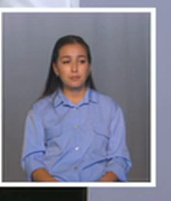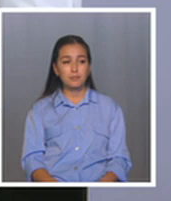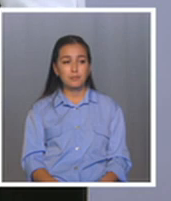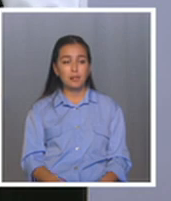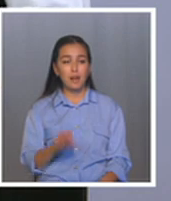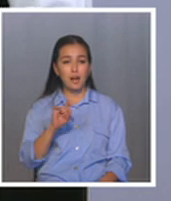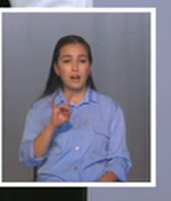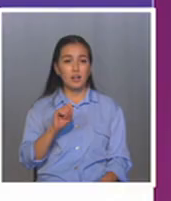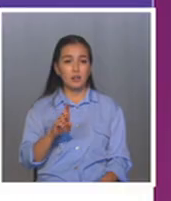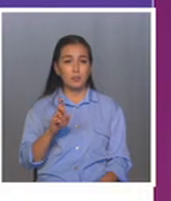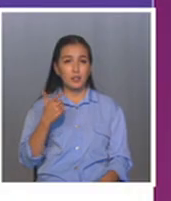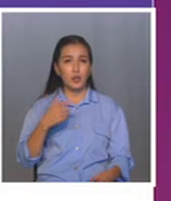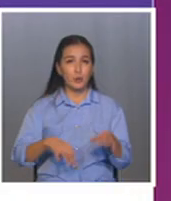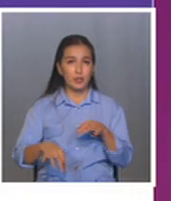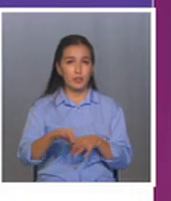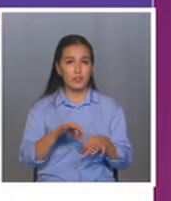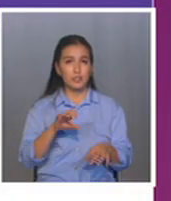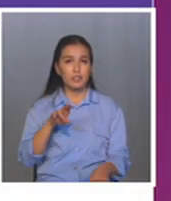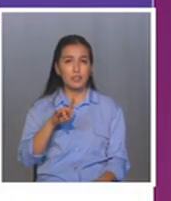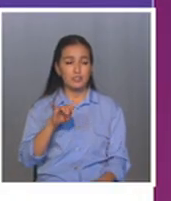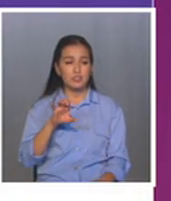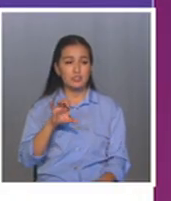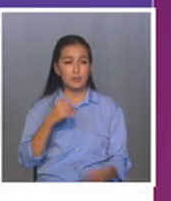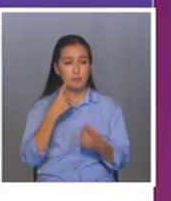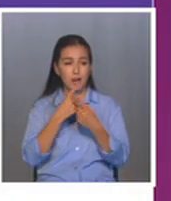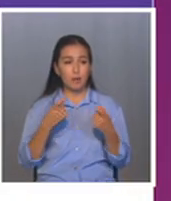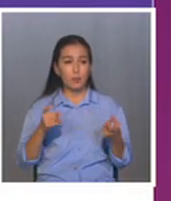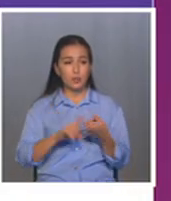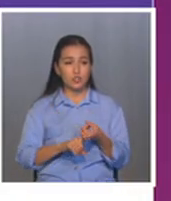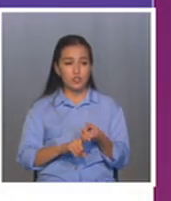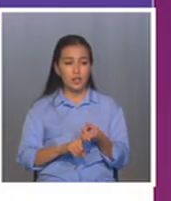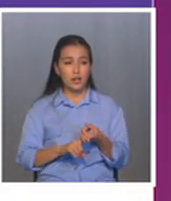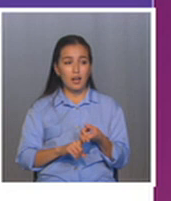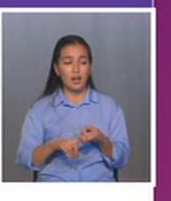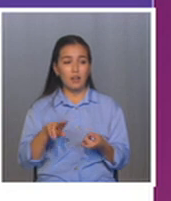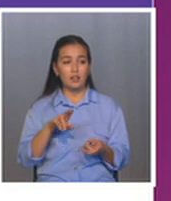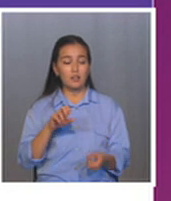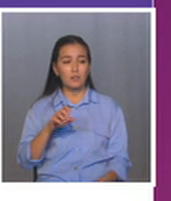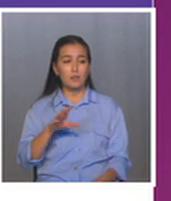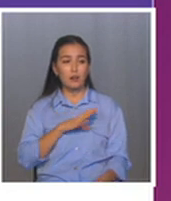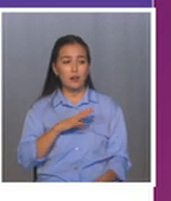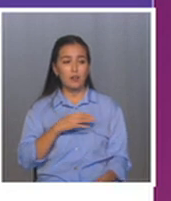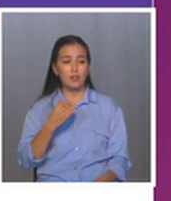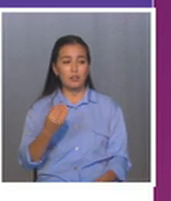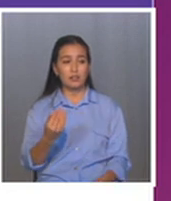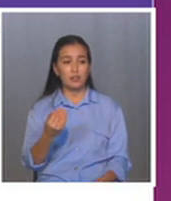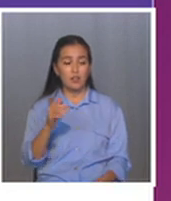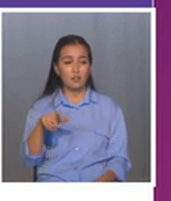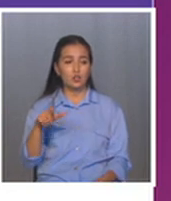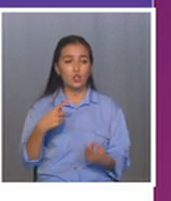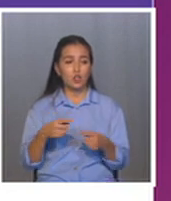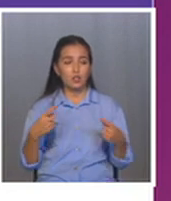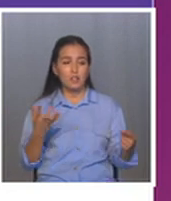Араб географы Аль-Идрисидің мәліметтері бойынша дәулетті қимақтар түрлі